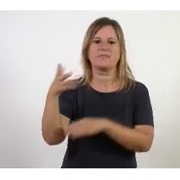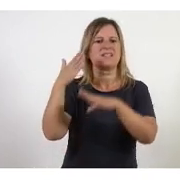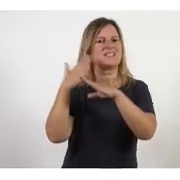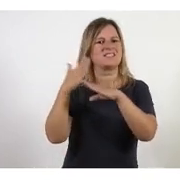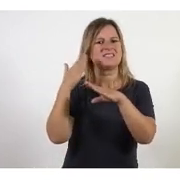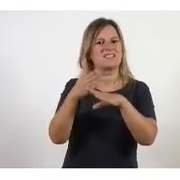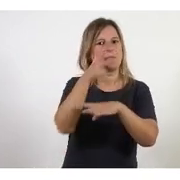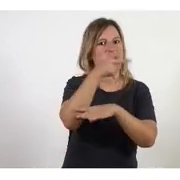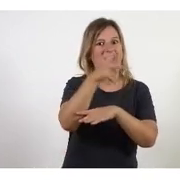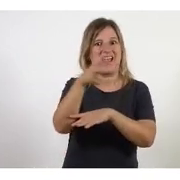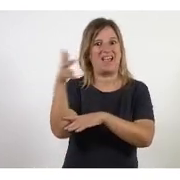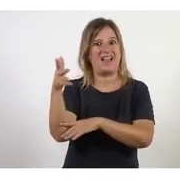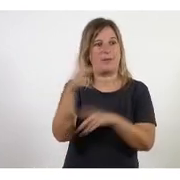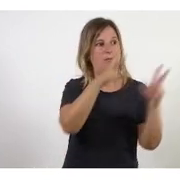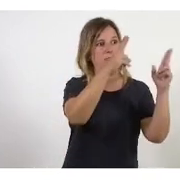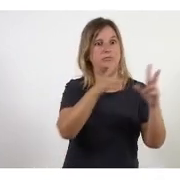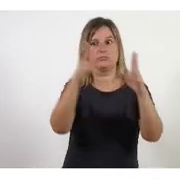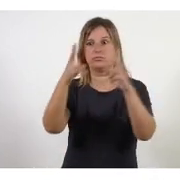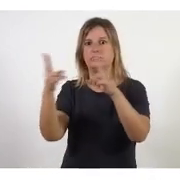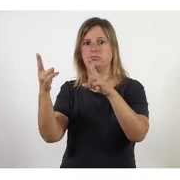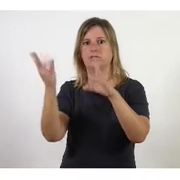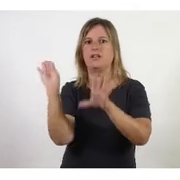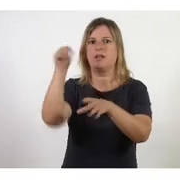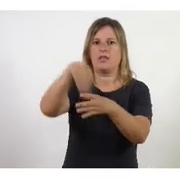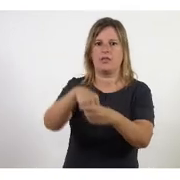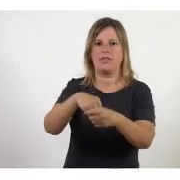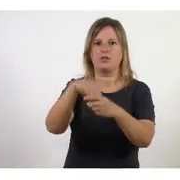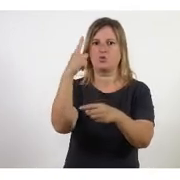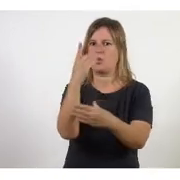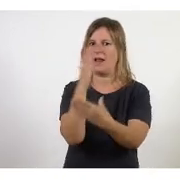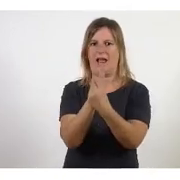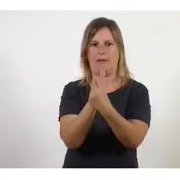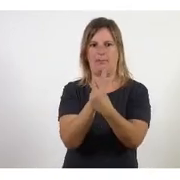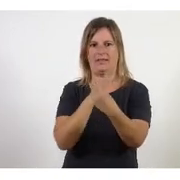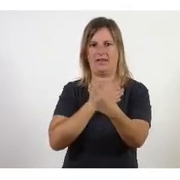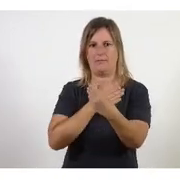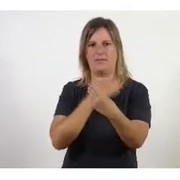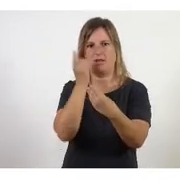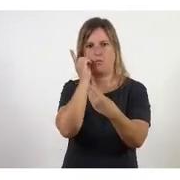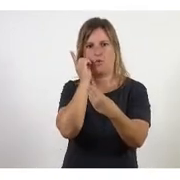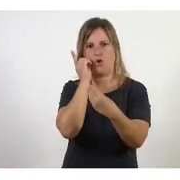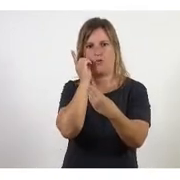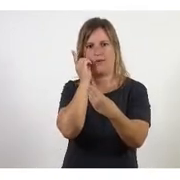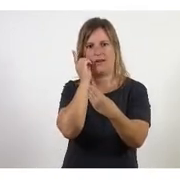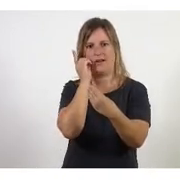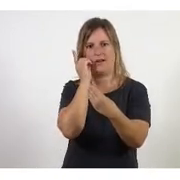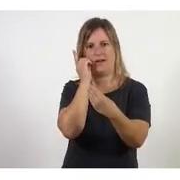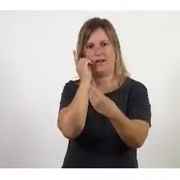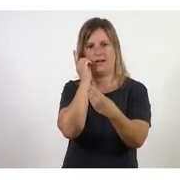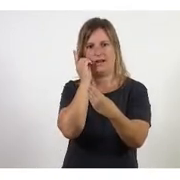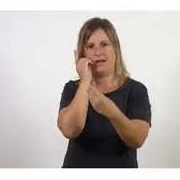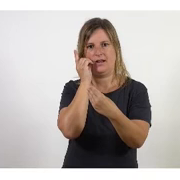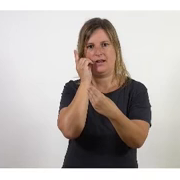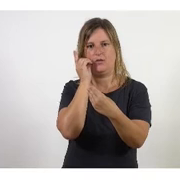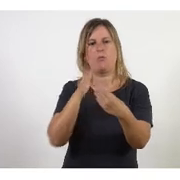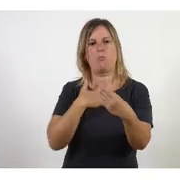guardeu tots els clips d'aquest rodatge en una carpeta del vostre mòbil, de la galeria, tots els mòbils. Un iPhone, un Android permeten